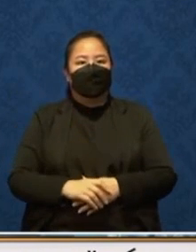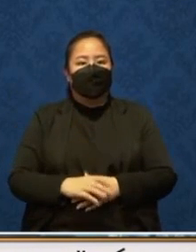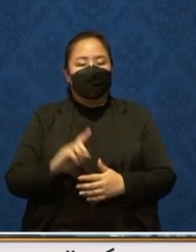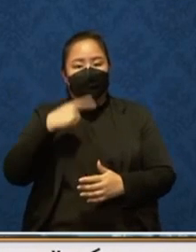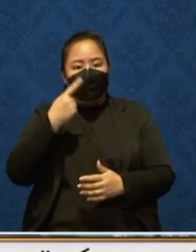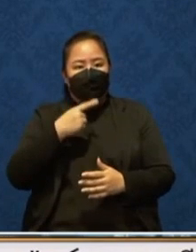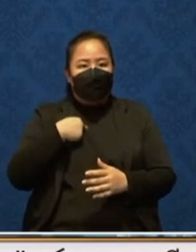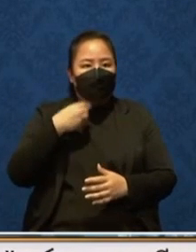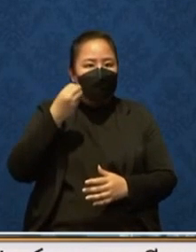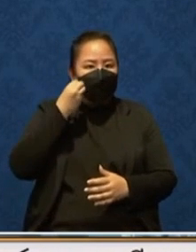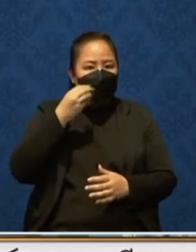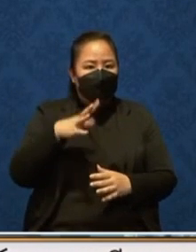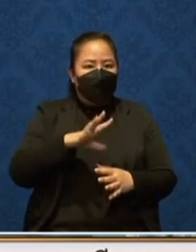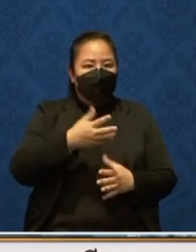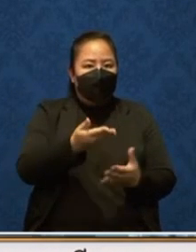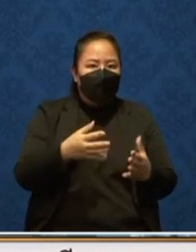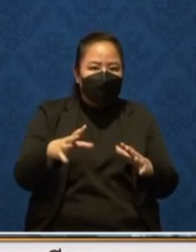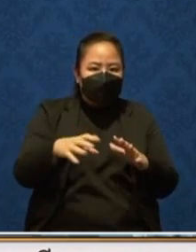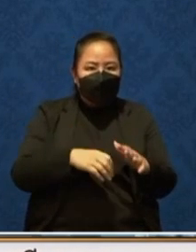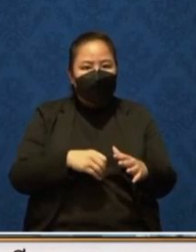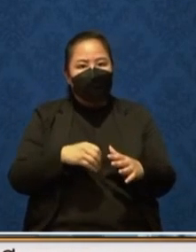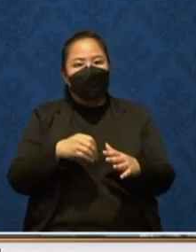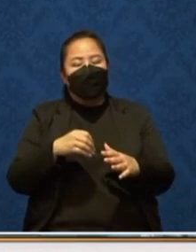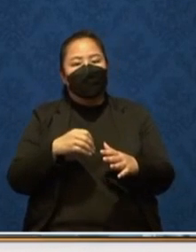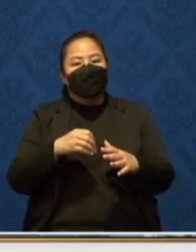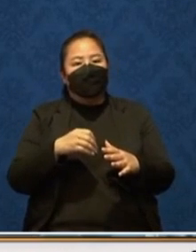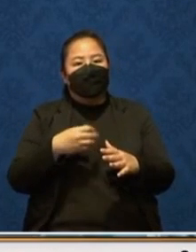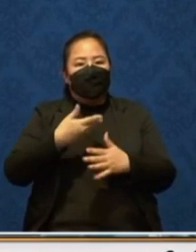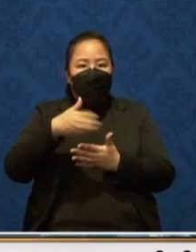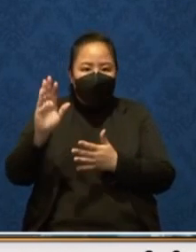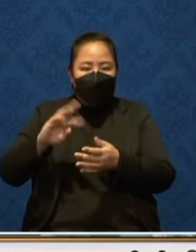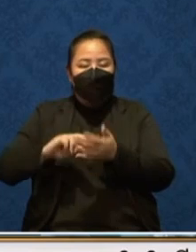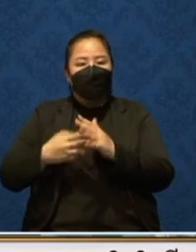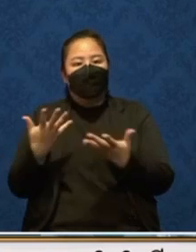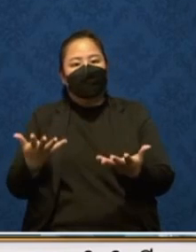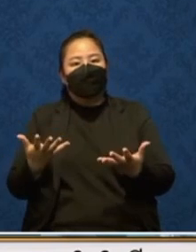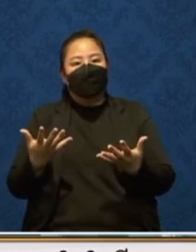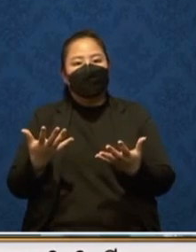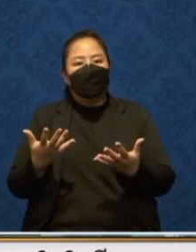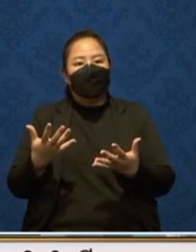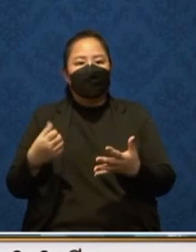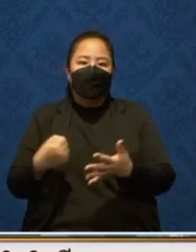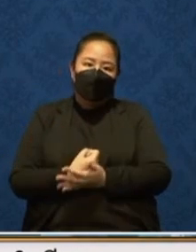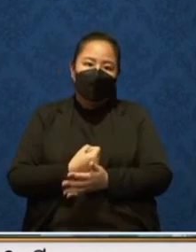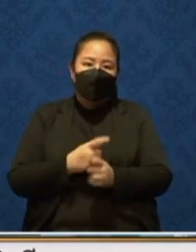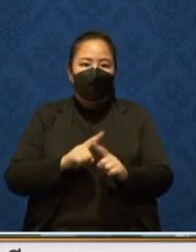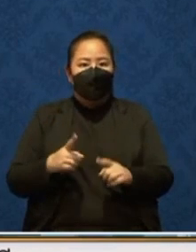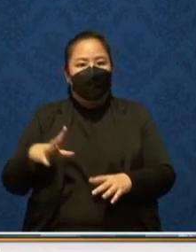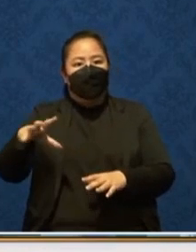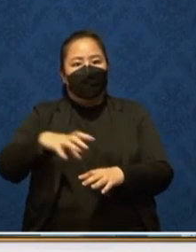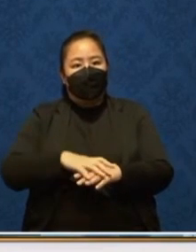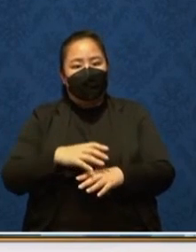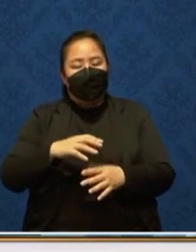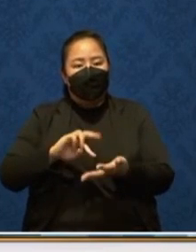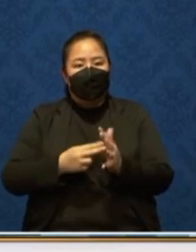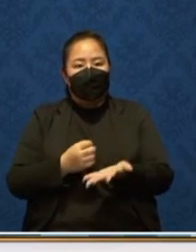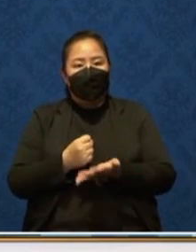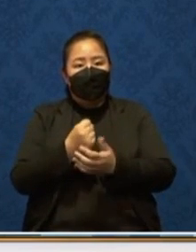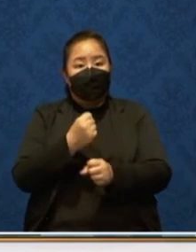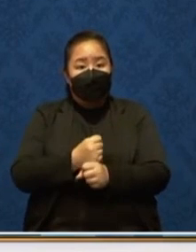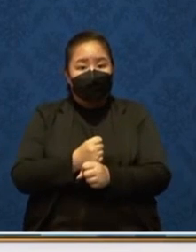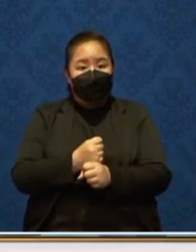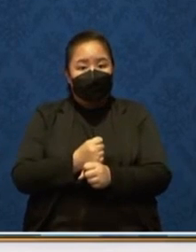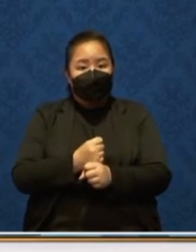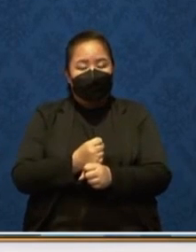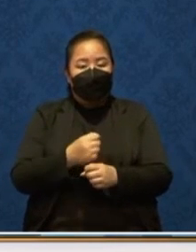ไปคนทอยใก้ๆ กได้แตฝันคร้างต่อไปแล้วกมการ Century Al ลงไปบางที่ก่อนแล้วก็ล